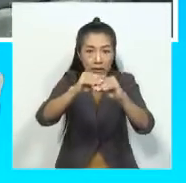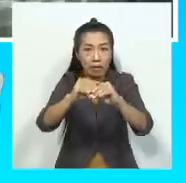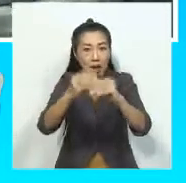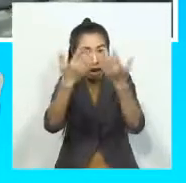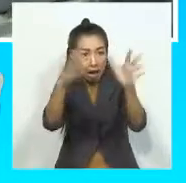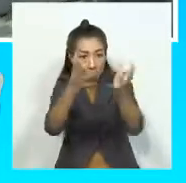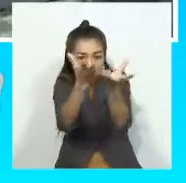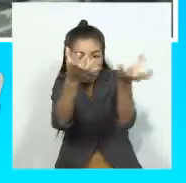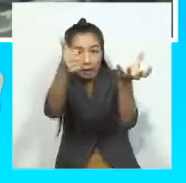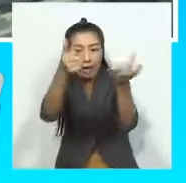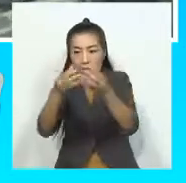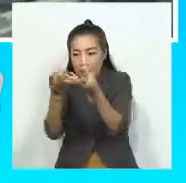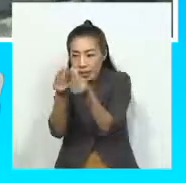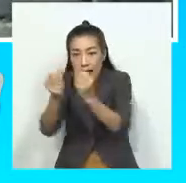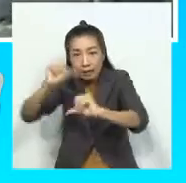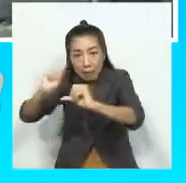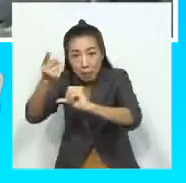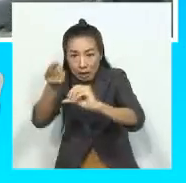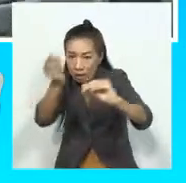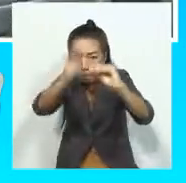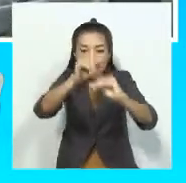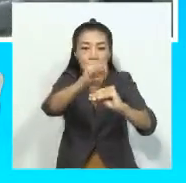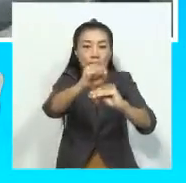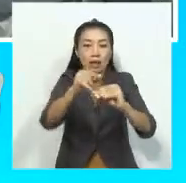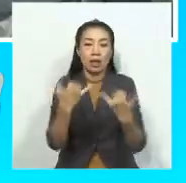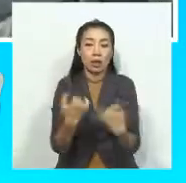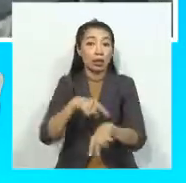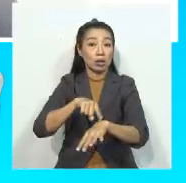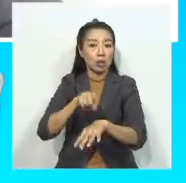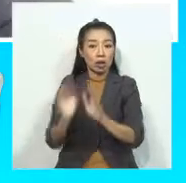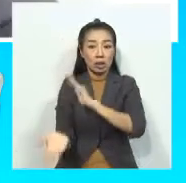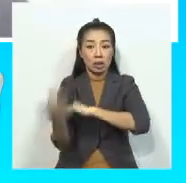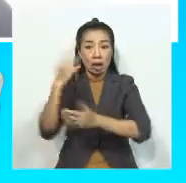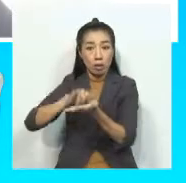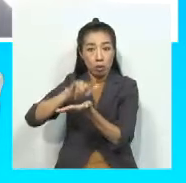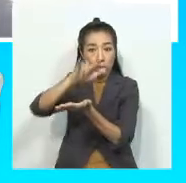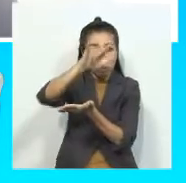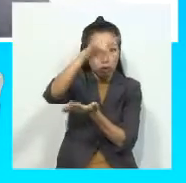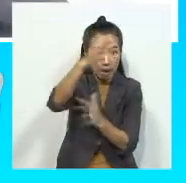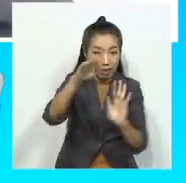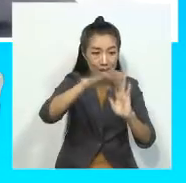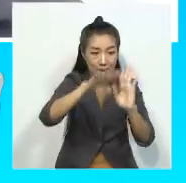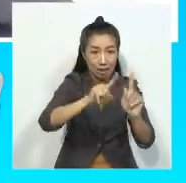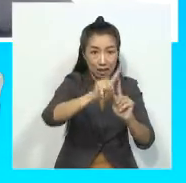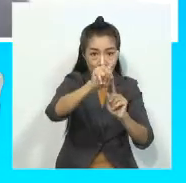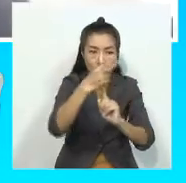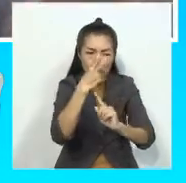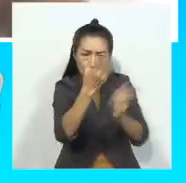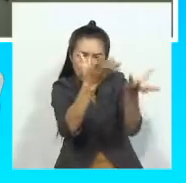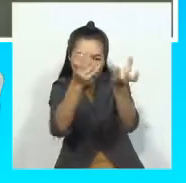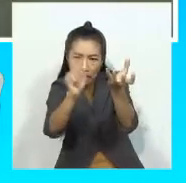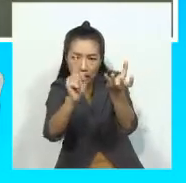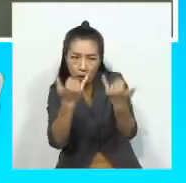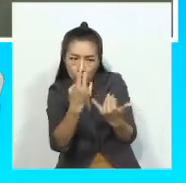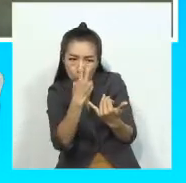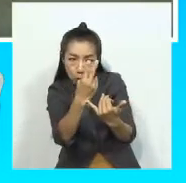งบ่ายเนี่ยเราก็จะติดตามจากการที่วันนี้เที่ยวแรกที่เราขึ้นบินไปเพิ่งจะลงมาตอนนี้เนี่ยว่าสภาพเมฆเป็นอย่างไรเริ่มที่เ